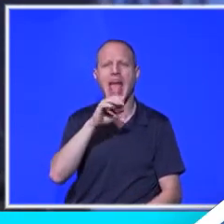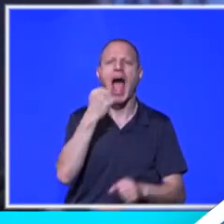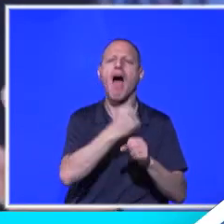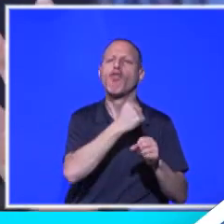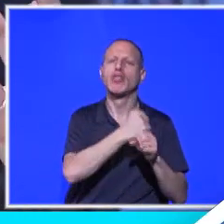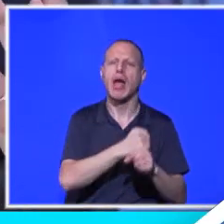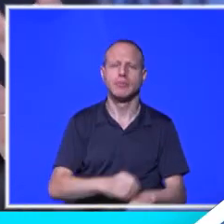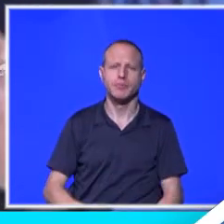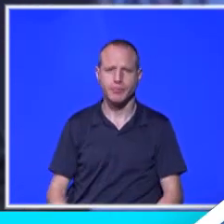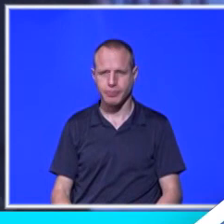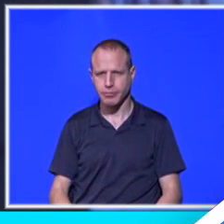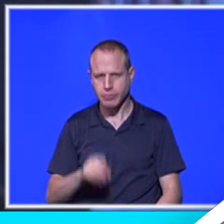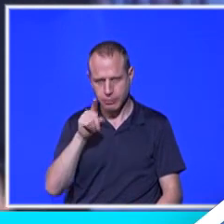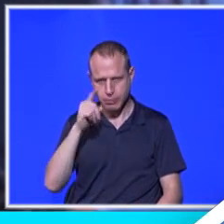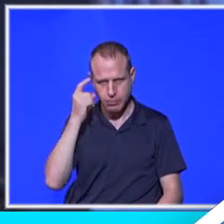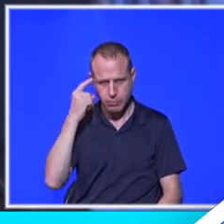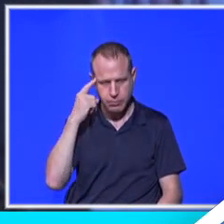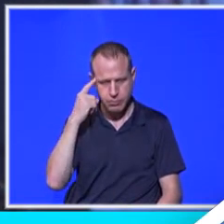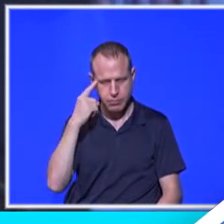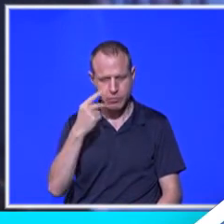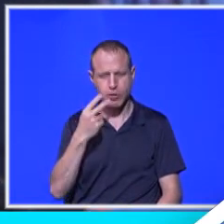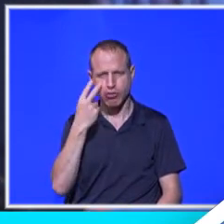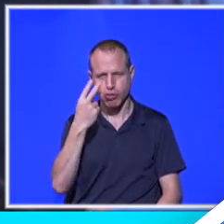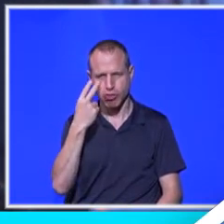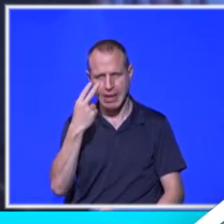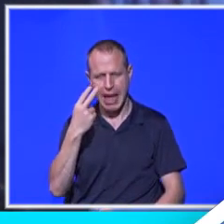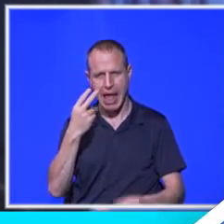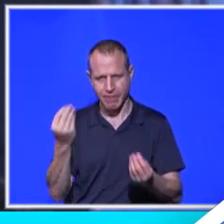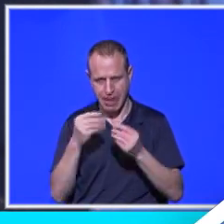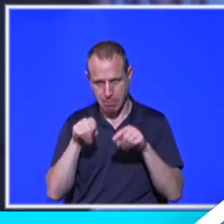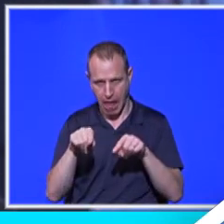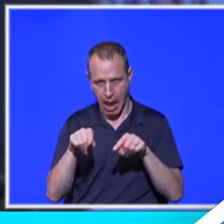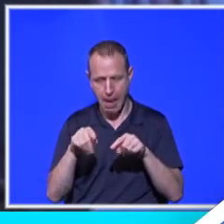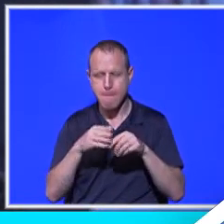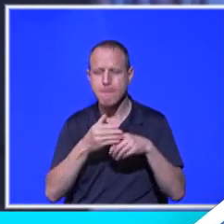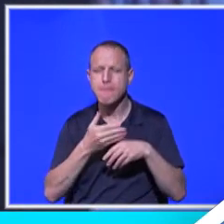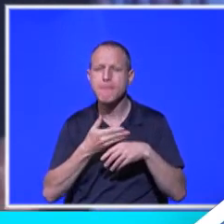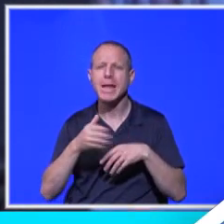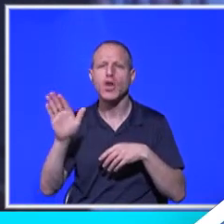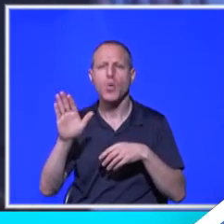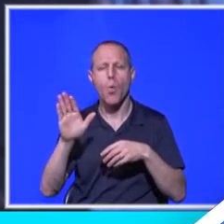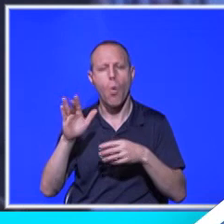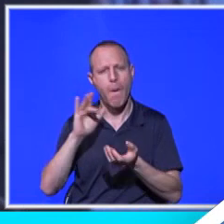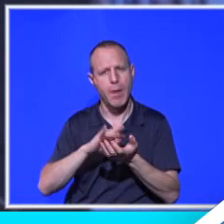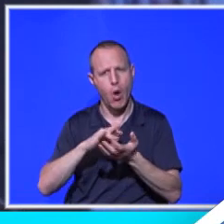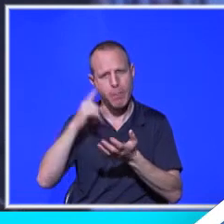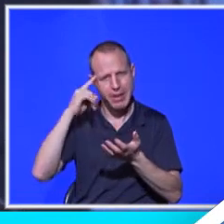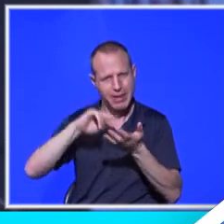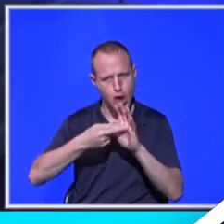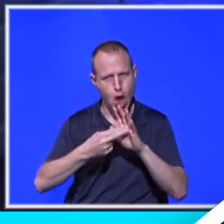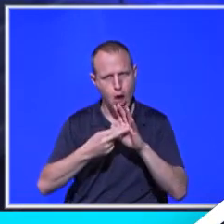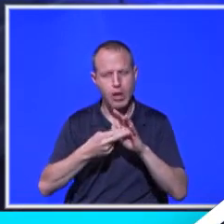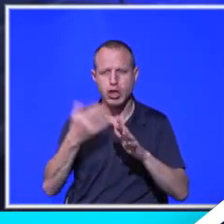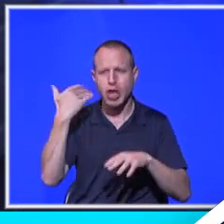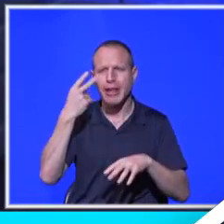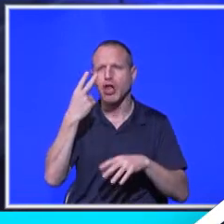והעבודה, אתה חושב ששני הדברים האלה בעצם פינו את מקומה, את האידיאולוגיה שהייתה